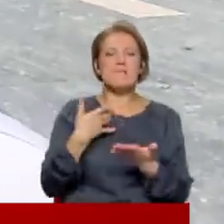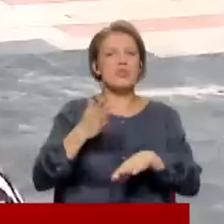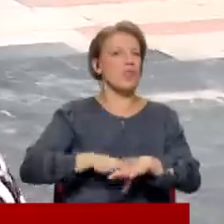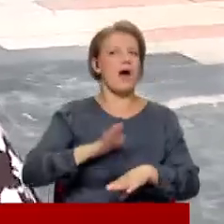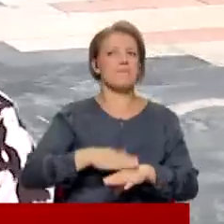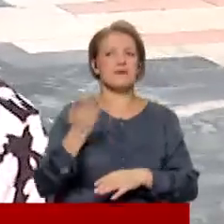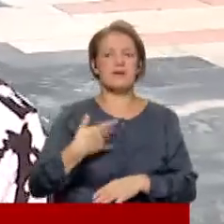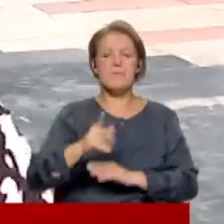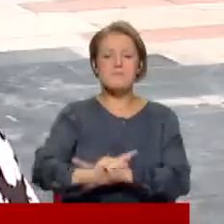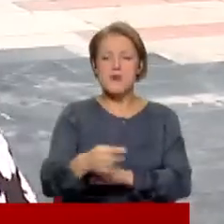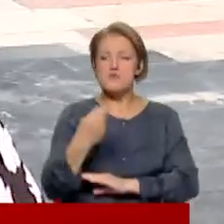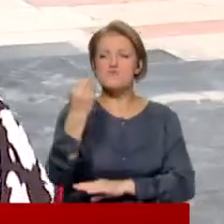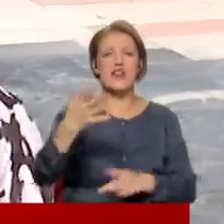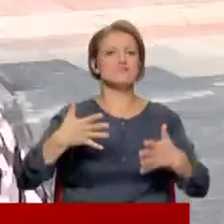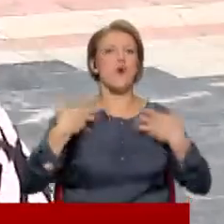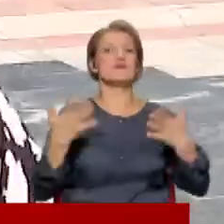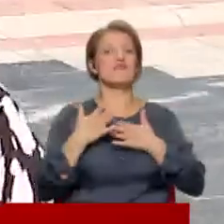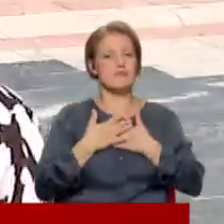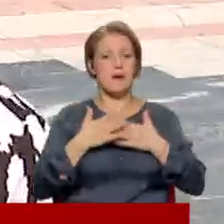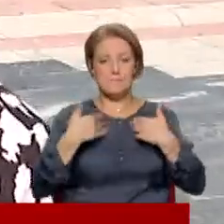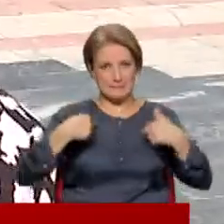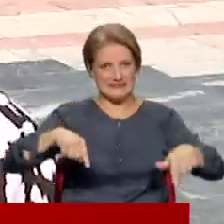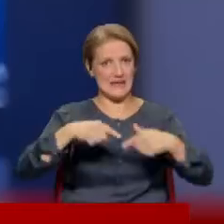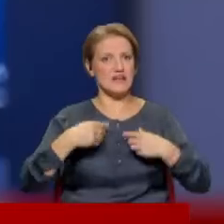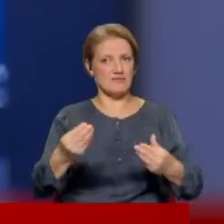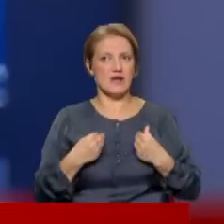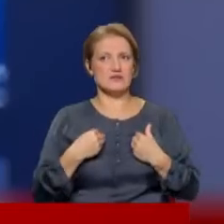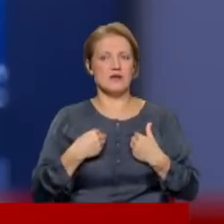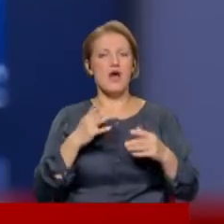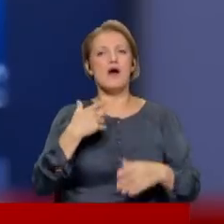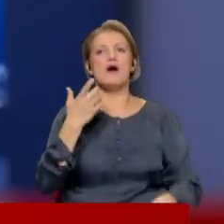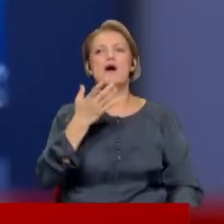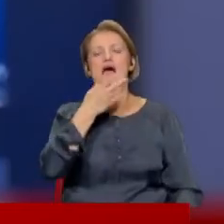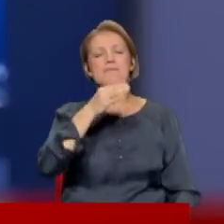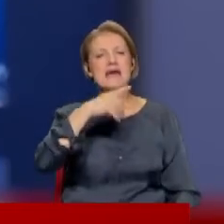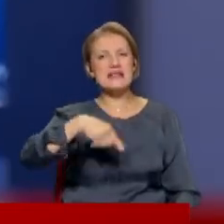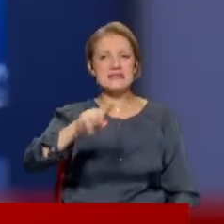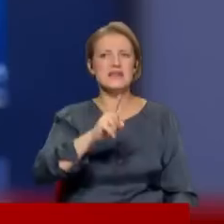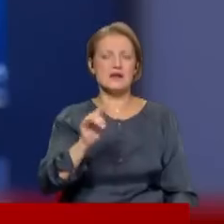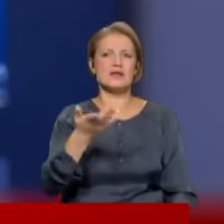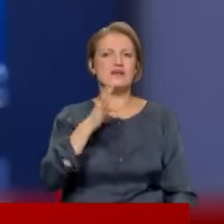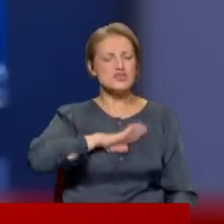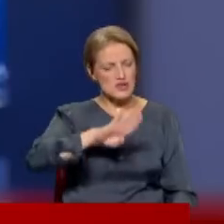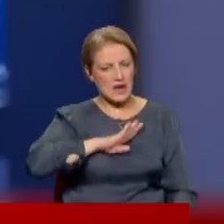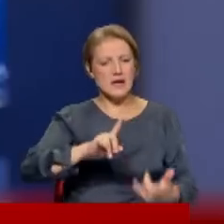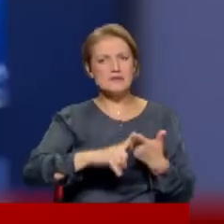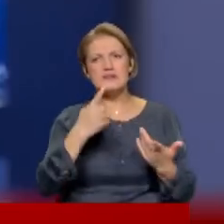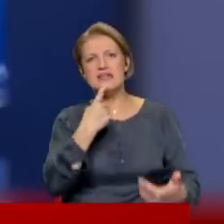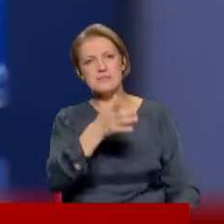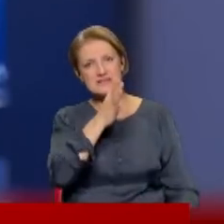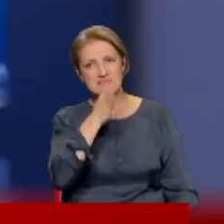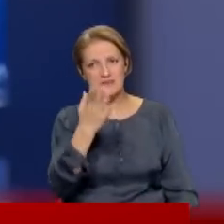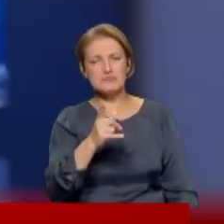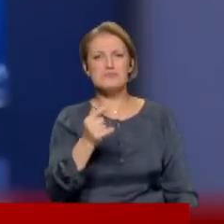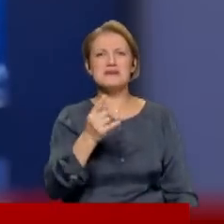yapayım ben? Memura verildiğine çok sevindim. Ama bize de verilsin. Özel emeklilerden bir dönüş yaşıyoruz. Şikayet de diyebilirsiniz.